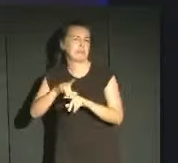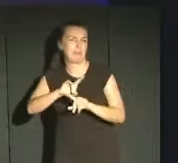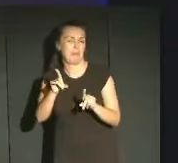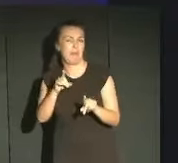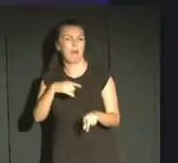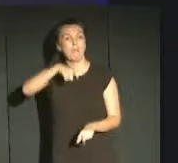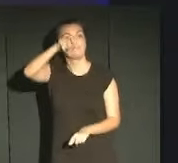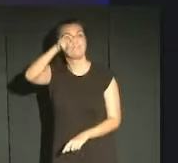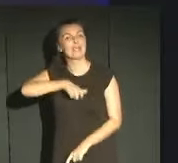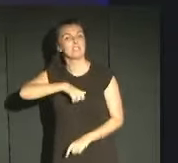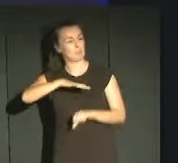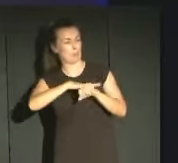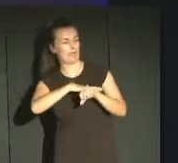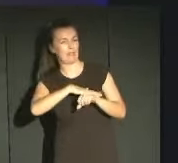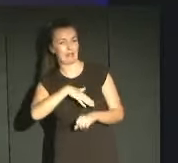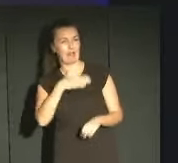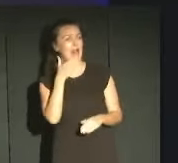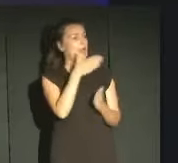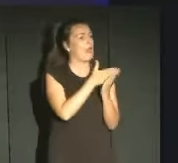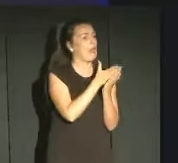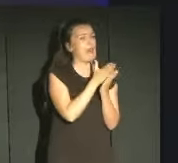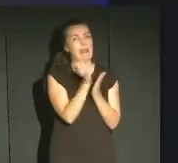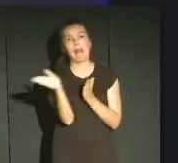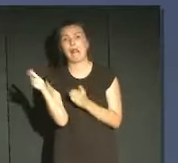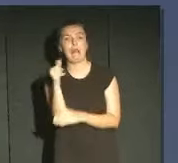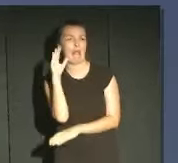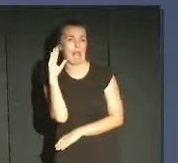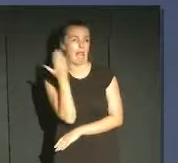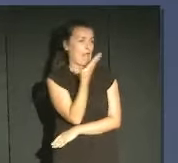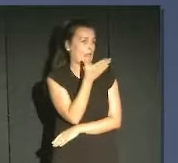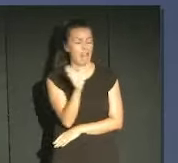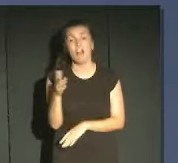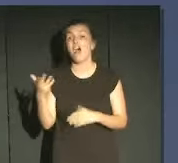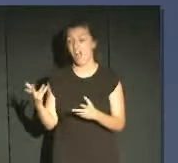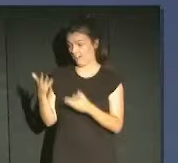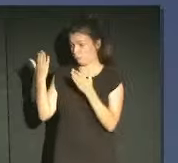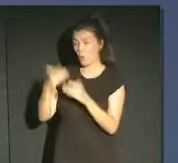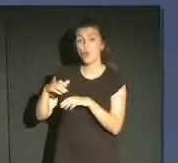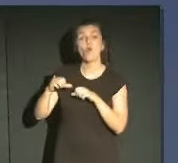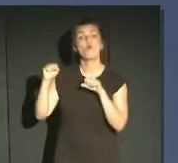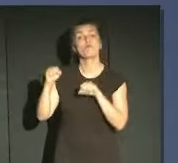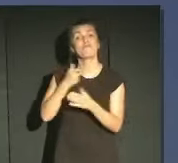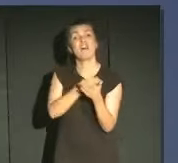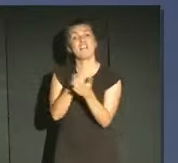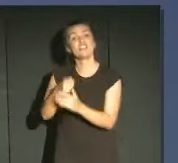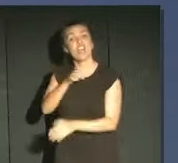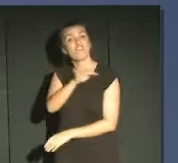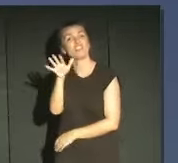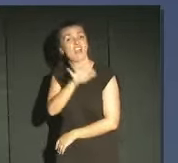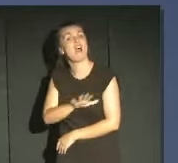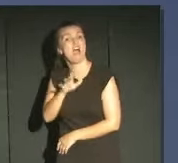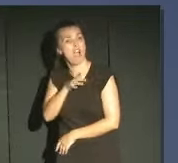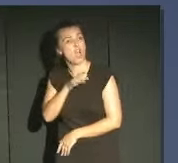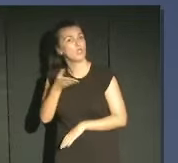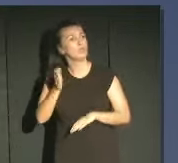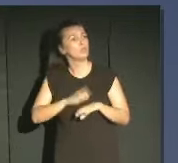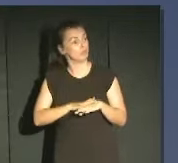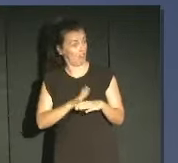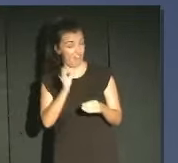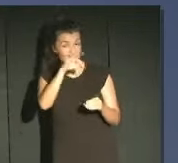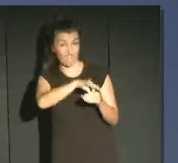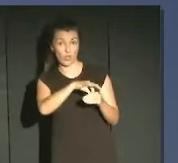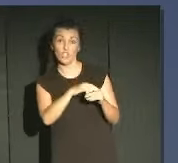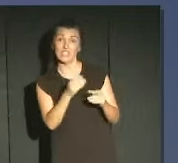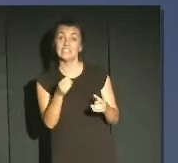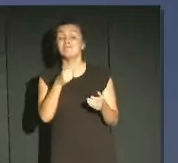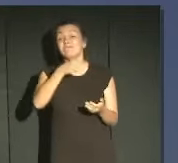politiques des jouettes politiques qui nous disent que ils défendent le pouvoir d'achat des Français et puis au final quand il faut voter l'augmentation du SMIC il y